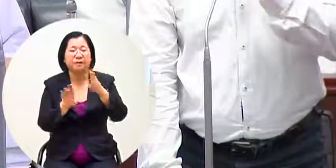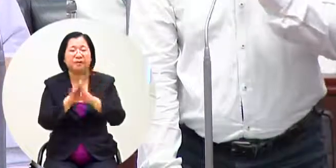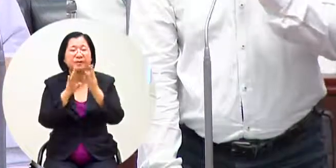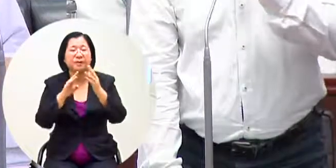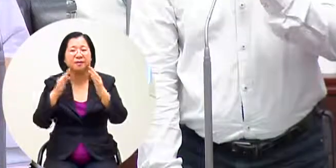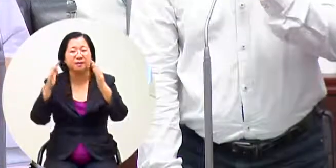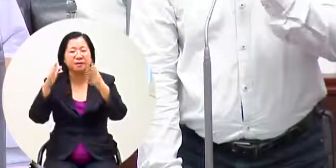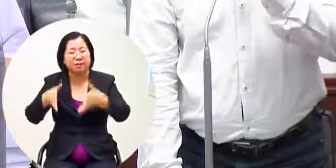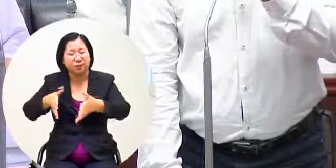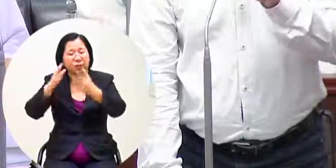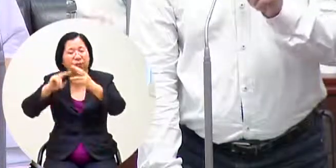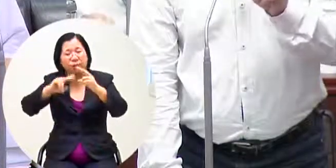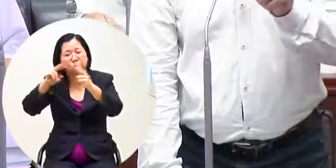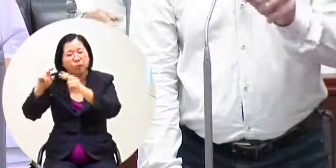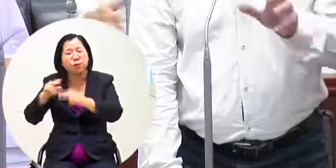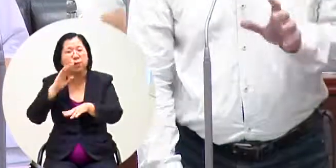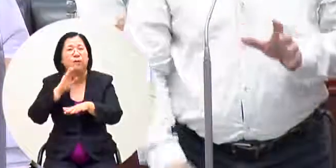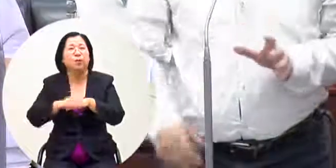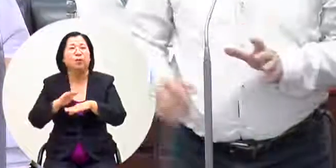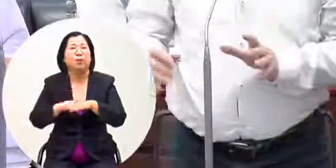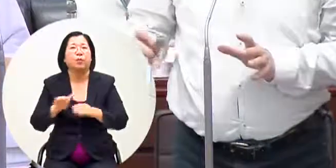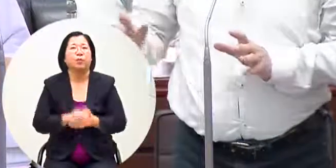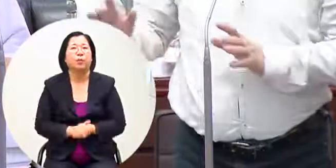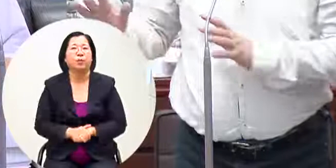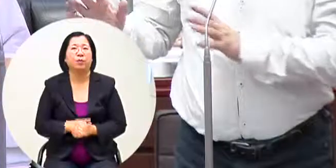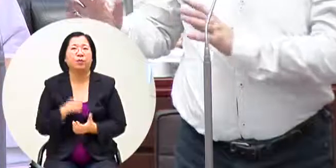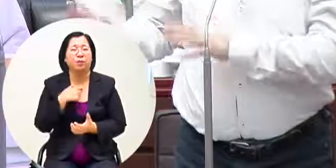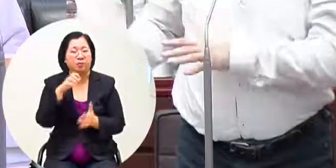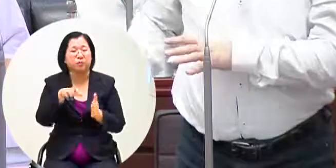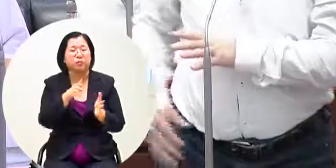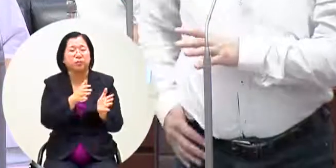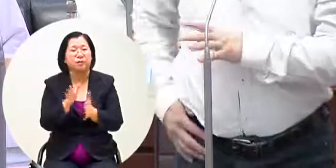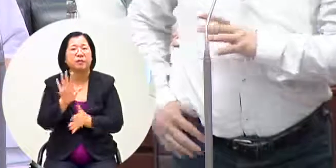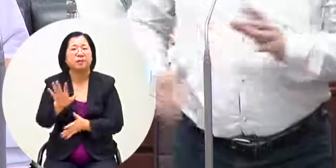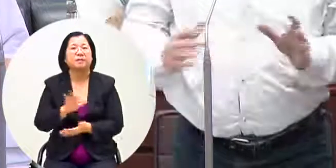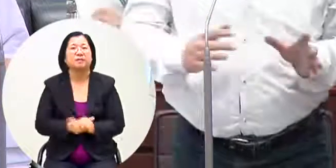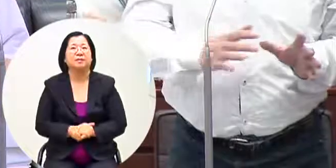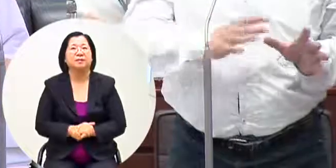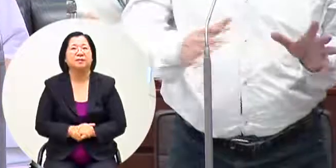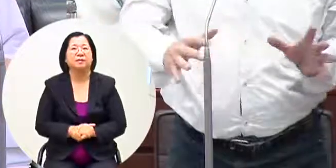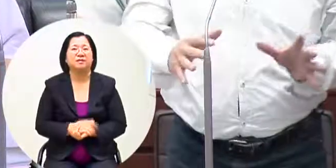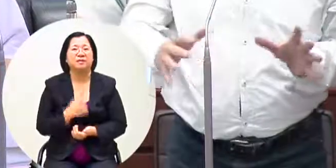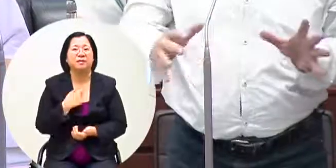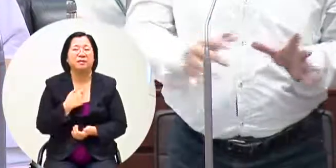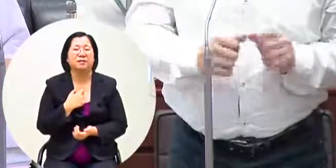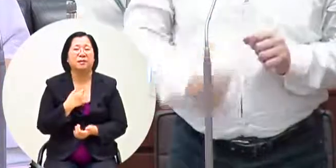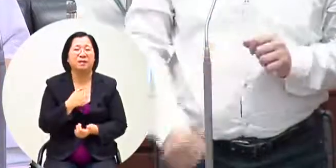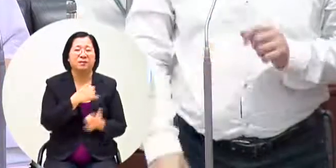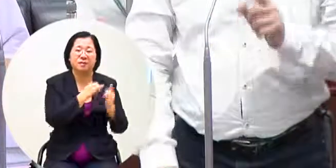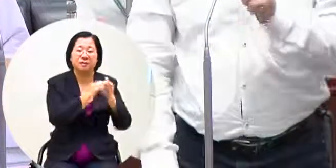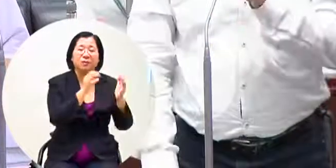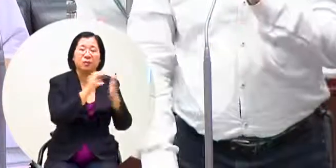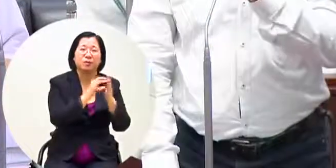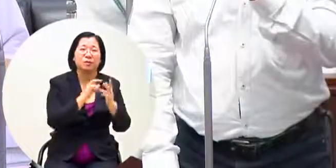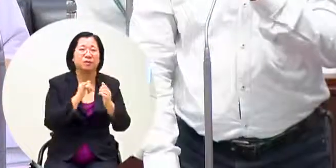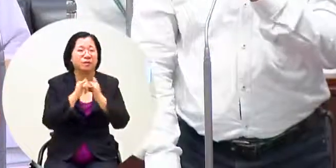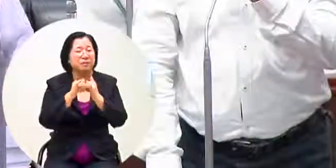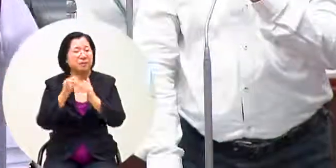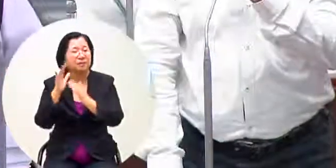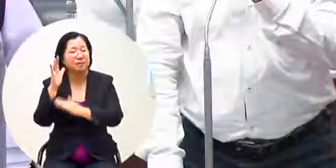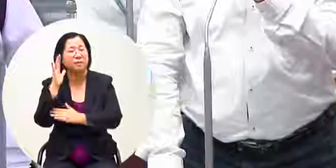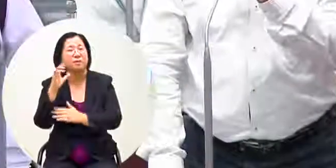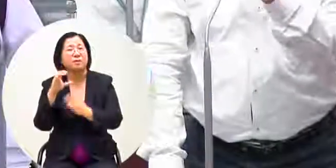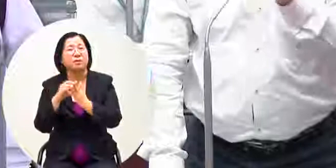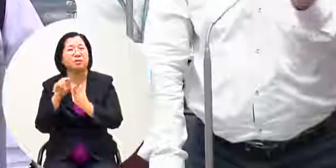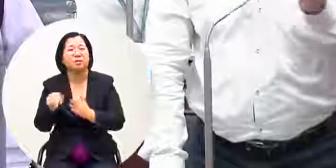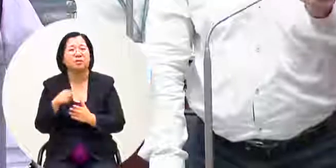其实咱是有处理，但是因为即个部分即牵涉到即咱甲社会局啊，甲咱民政局这边遮，啊，阮会积极去找钱来处理这件代